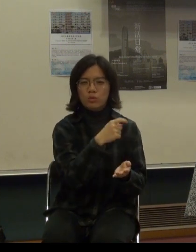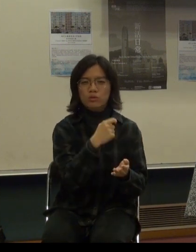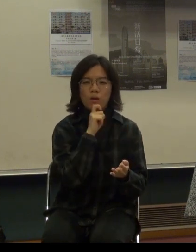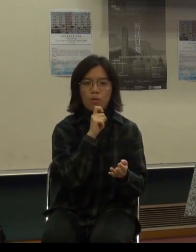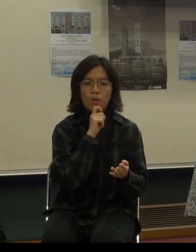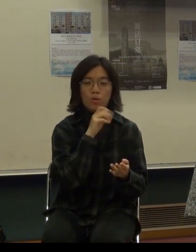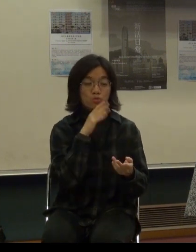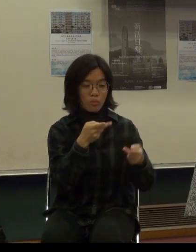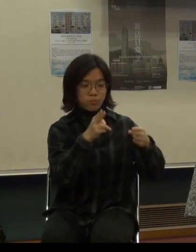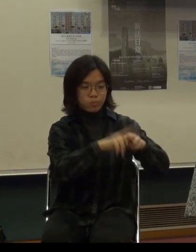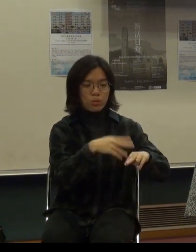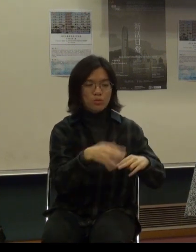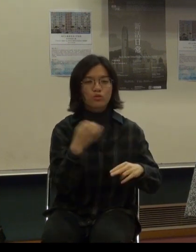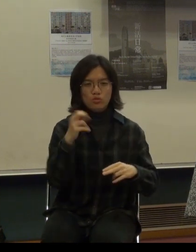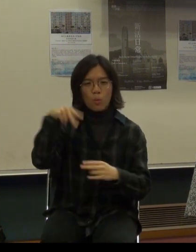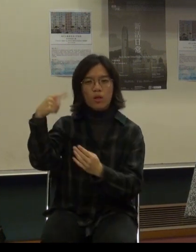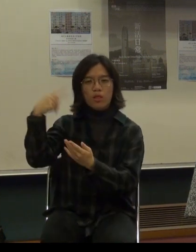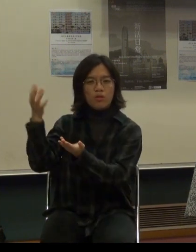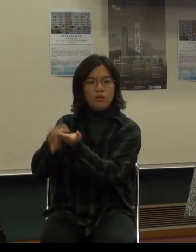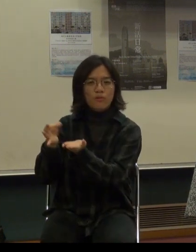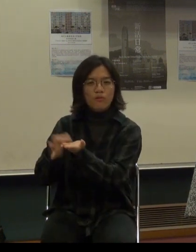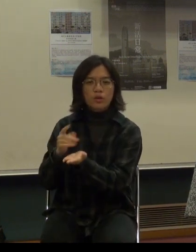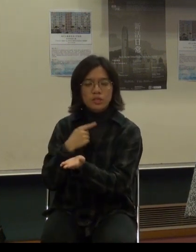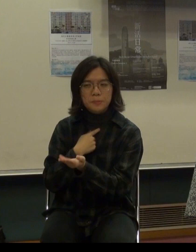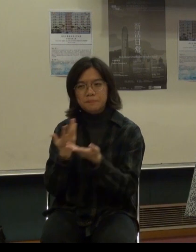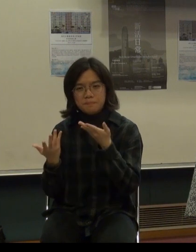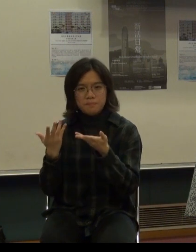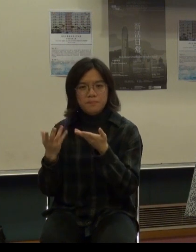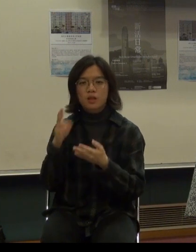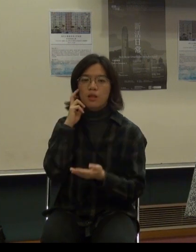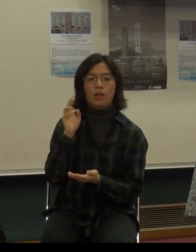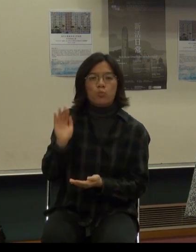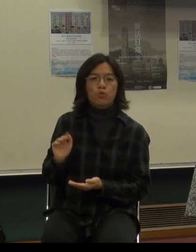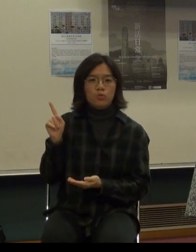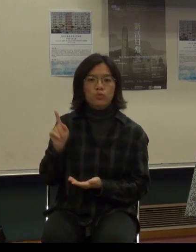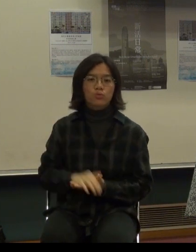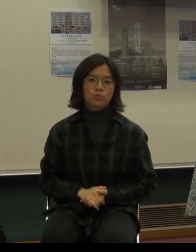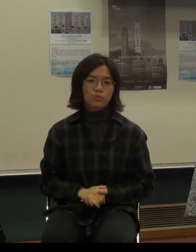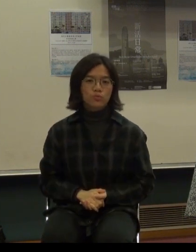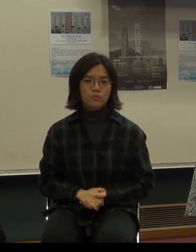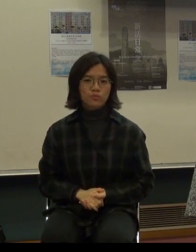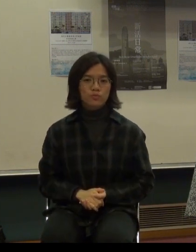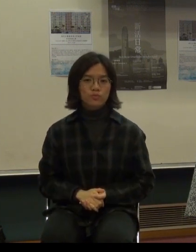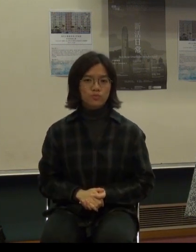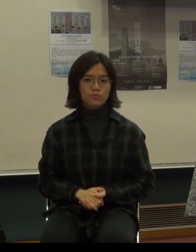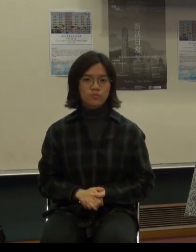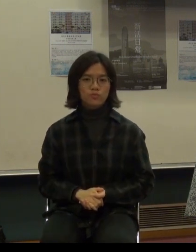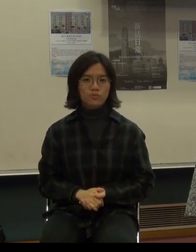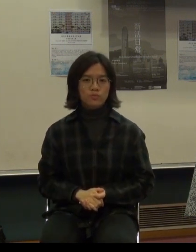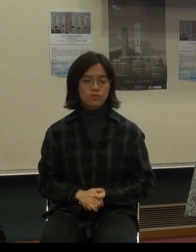候，佢似乎就係、是有一個咁樣嘅考慮咯。 因為時 間